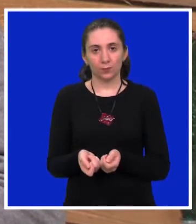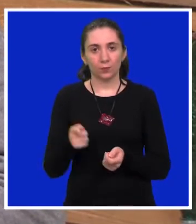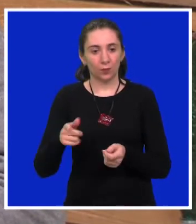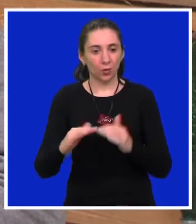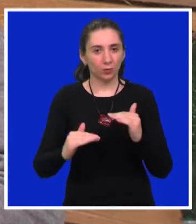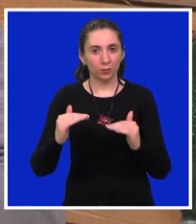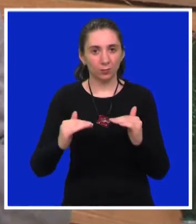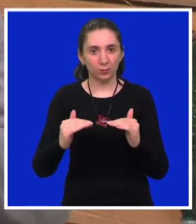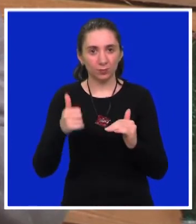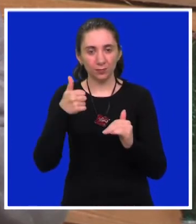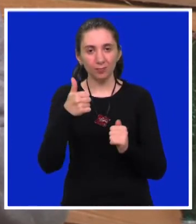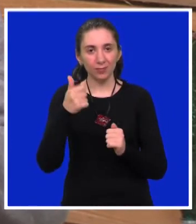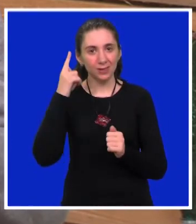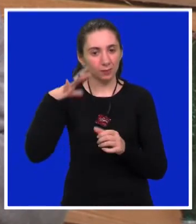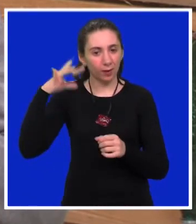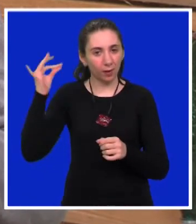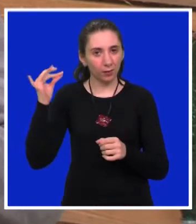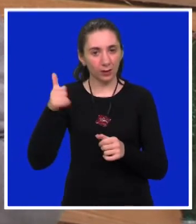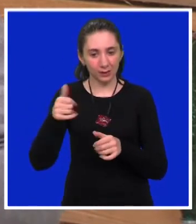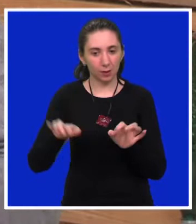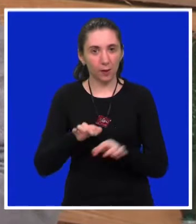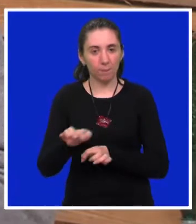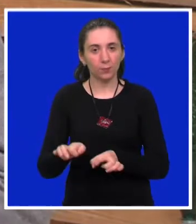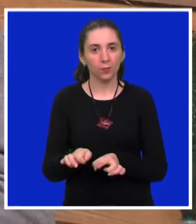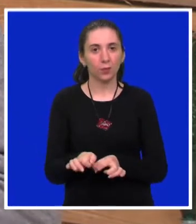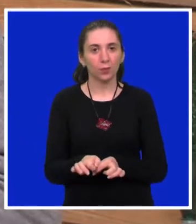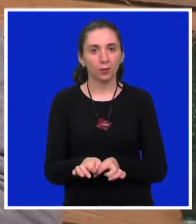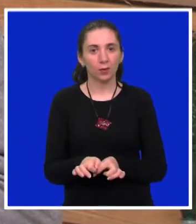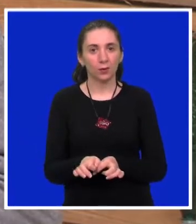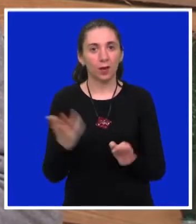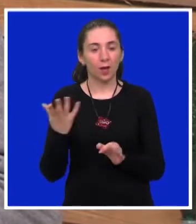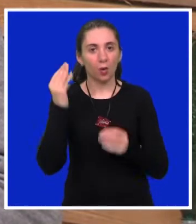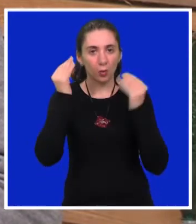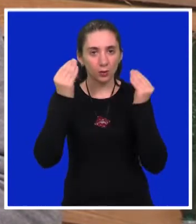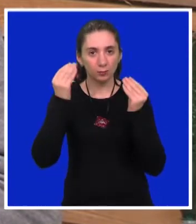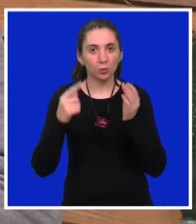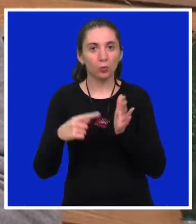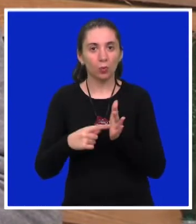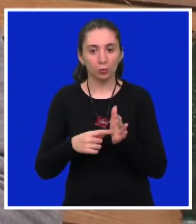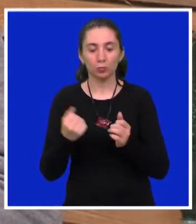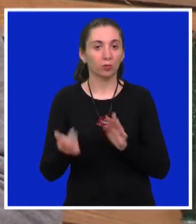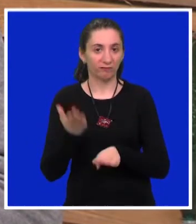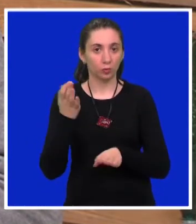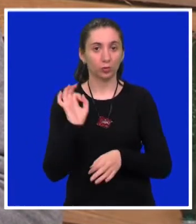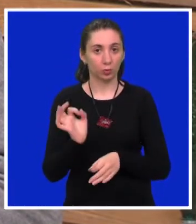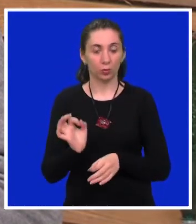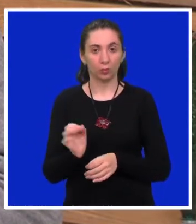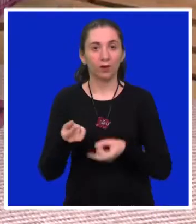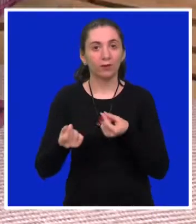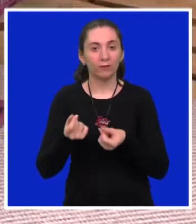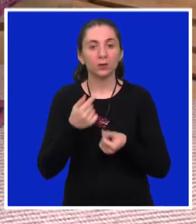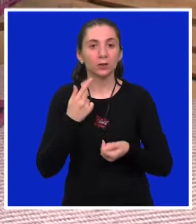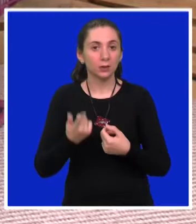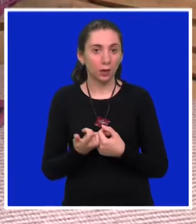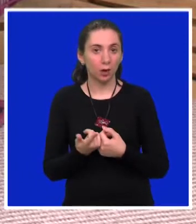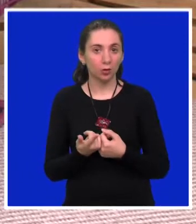je isto tako sama ideja, odnosno sam projekt je, kako je zamišljen, pokazao se više nego dobar.